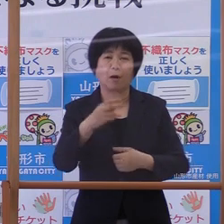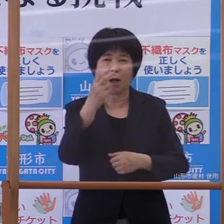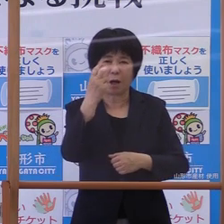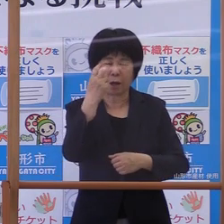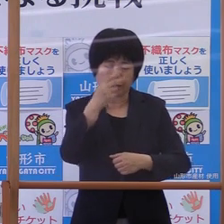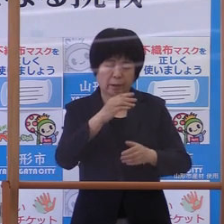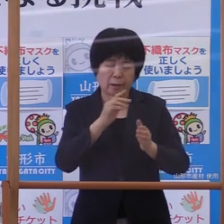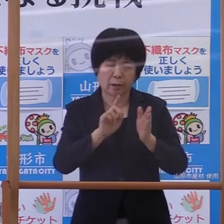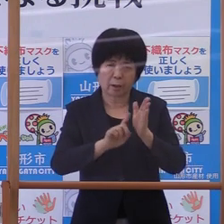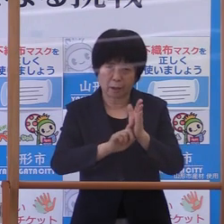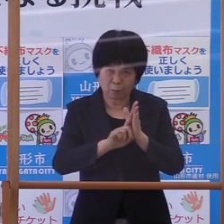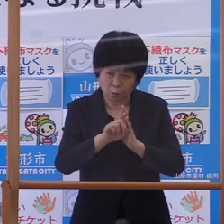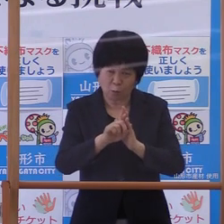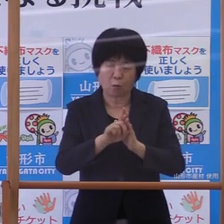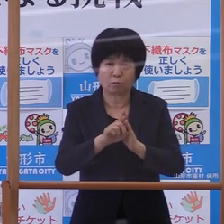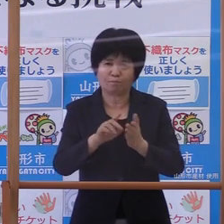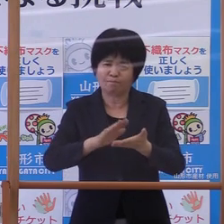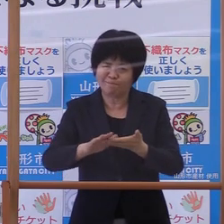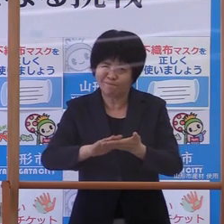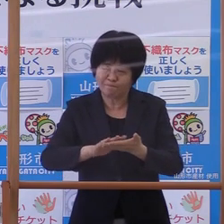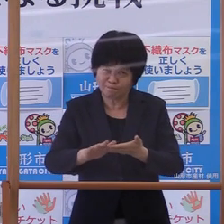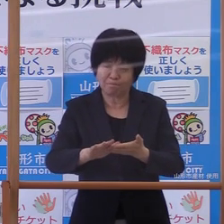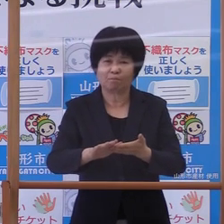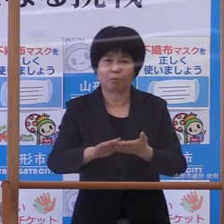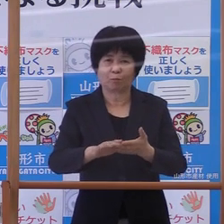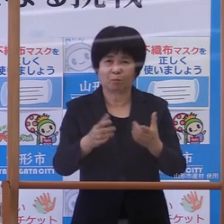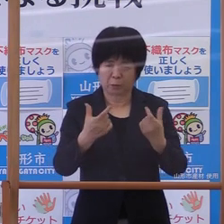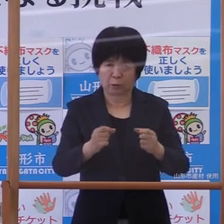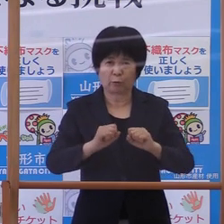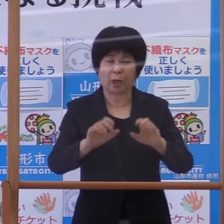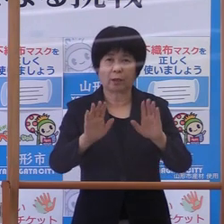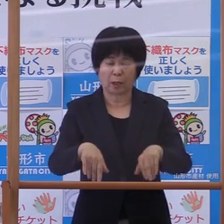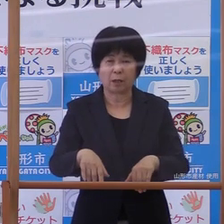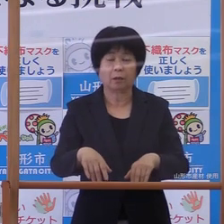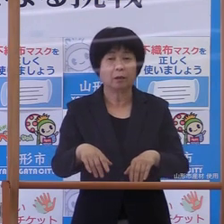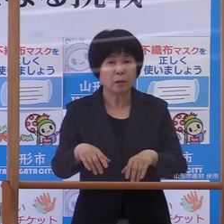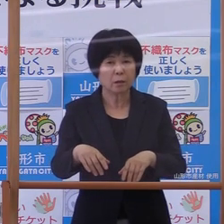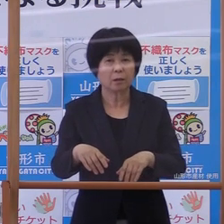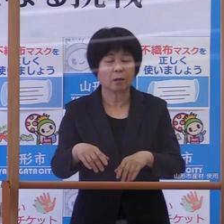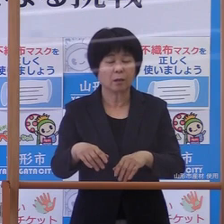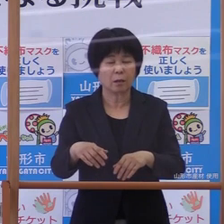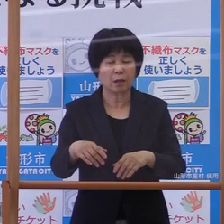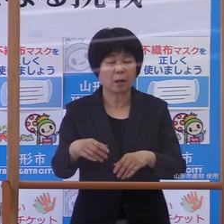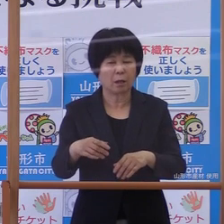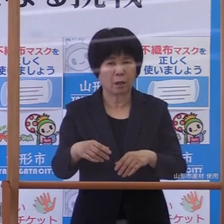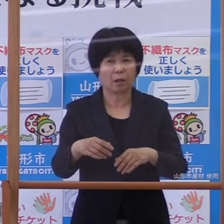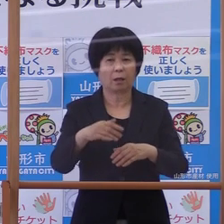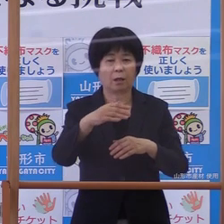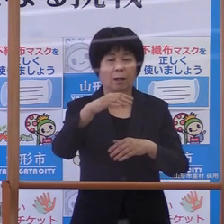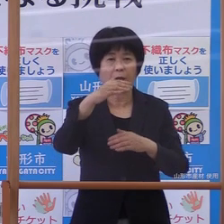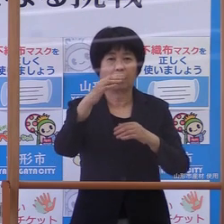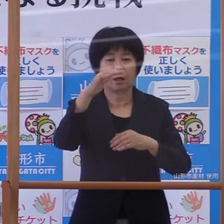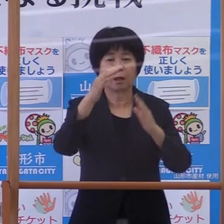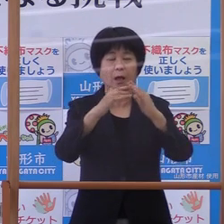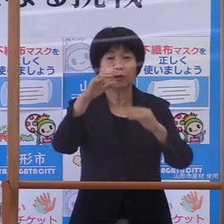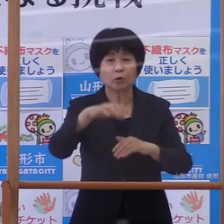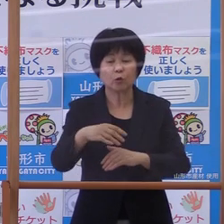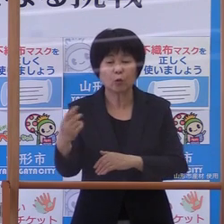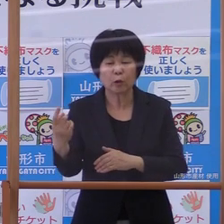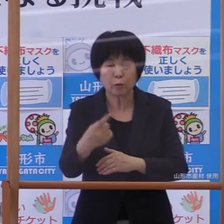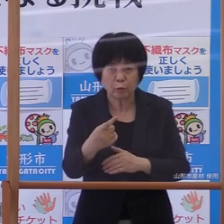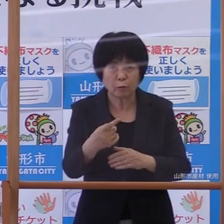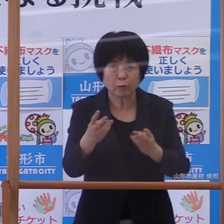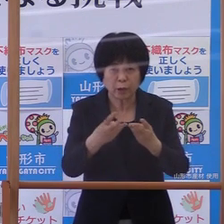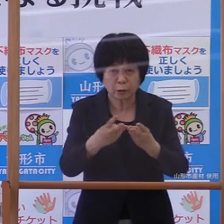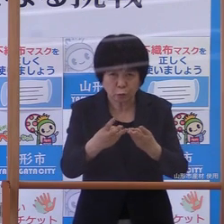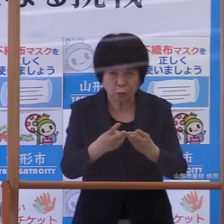また一度に入る方の人数についてもですね、カウントしながら密集を